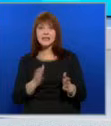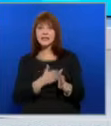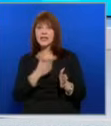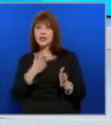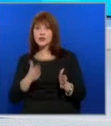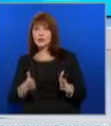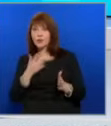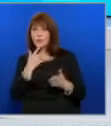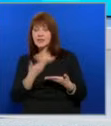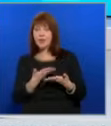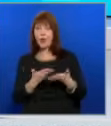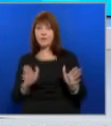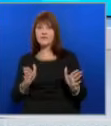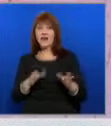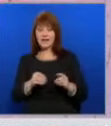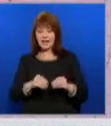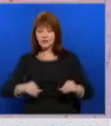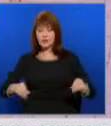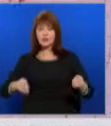и на сухопътните граници за Шенген.